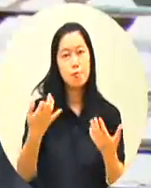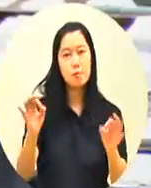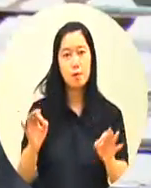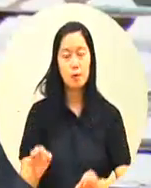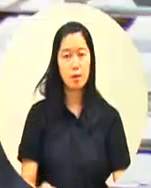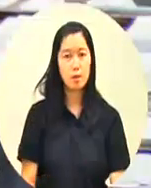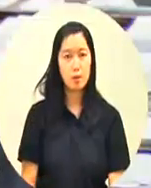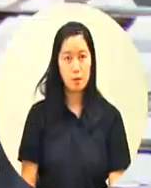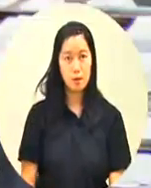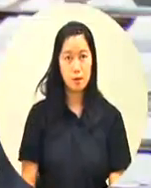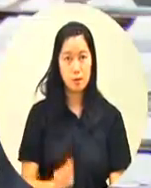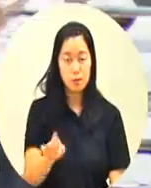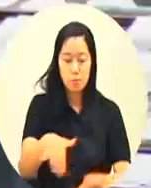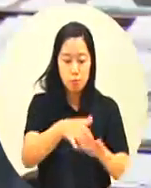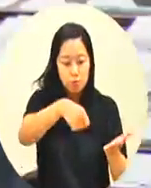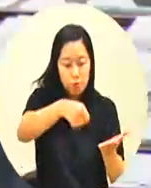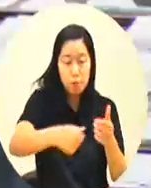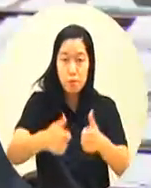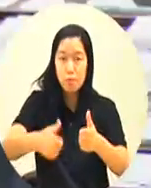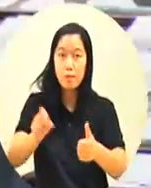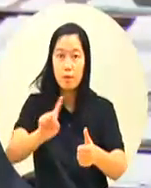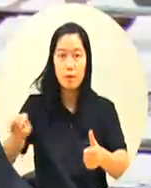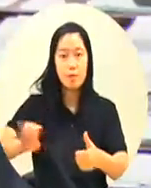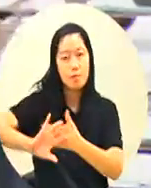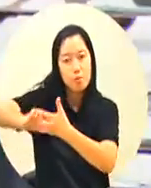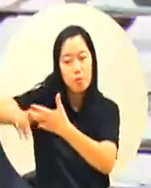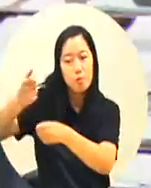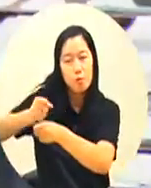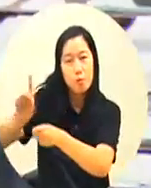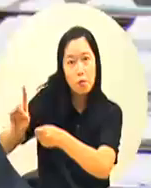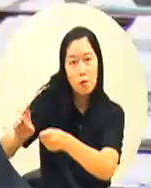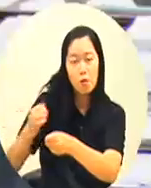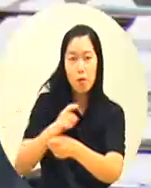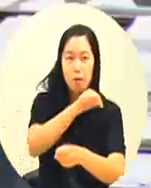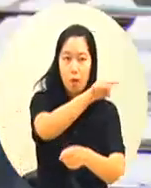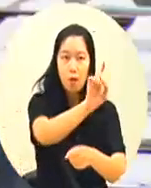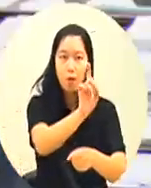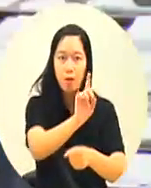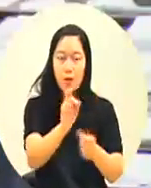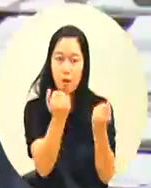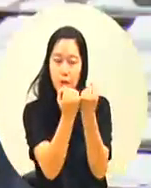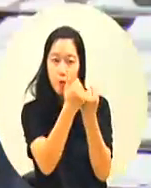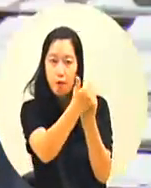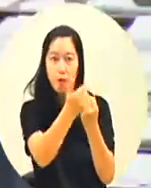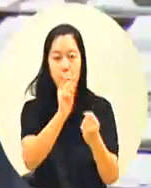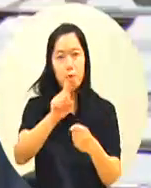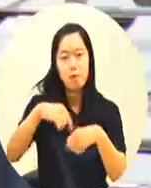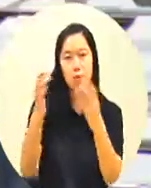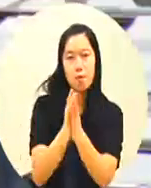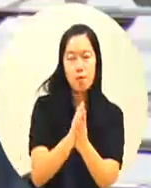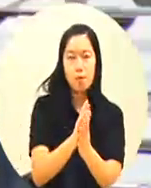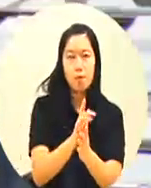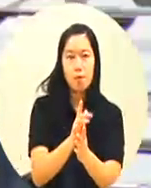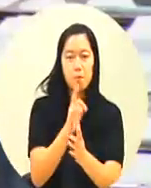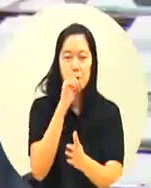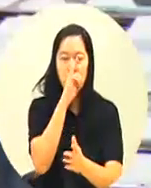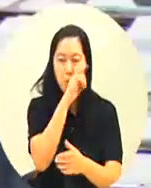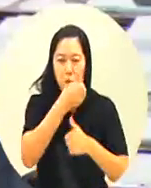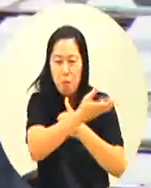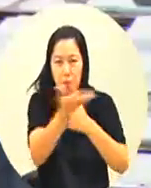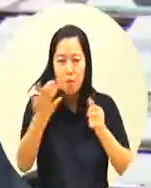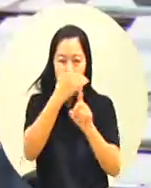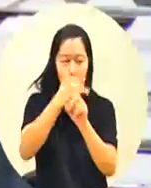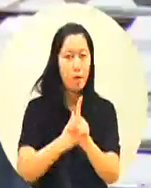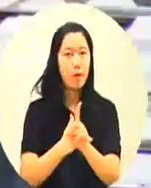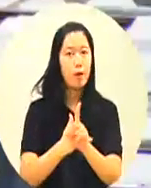那作文比赛讲的是这个的，国外是怎么做，这个是多在道德性是多应该要这样做才会污染可以降低可以怎么样，